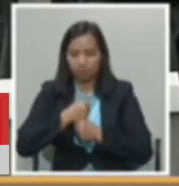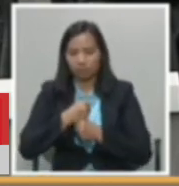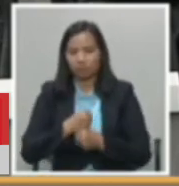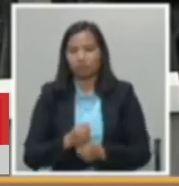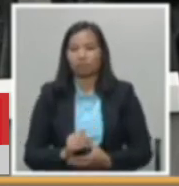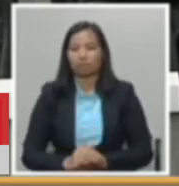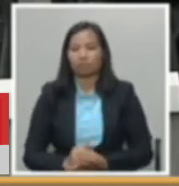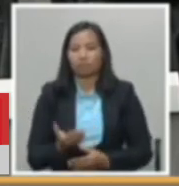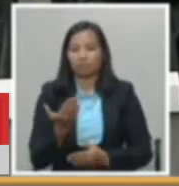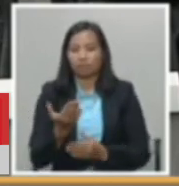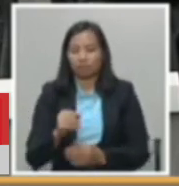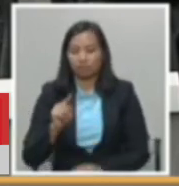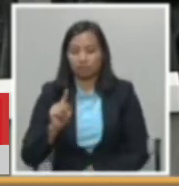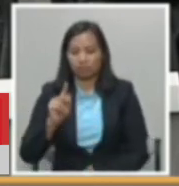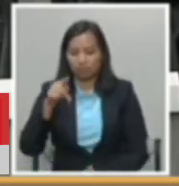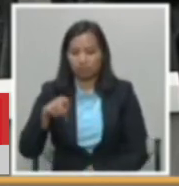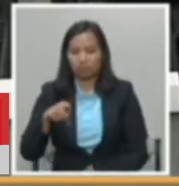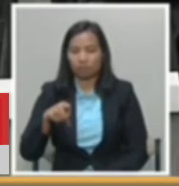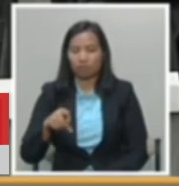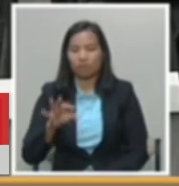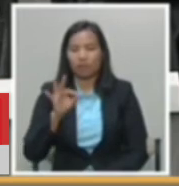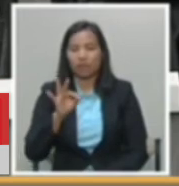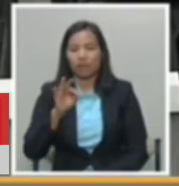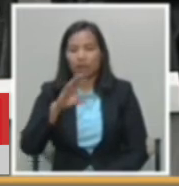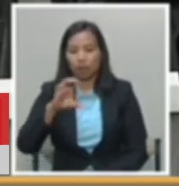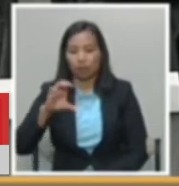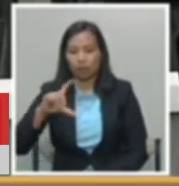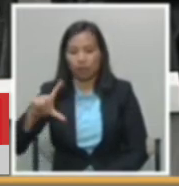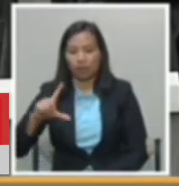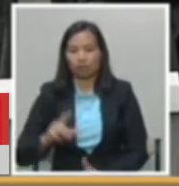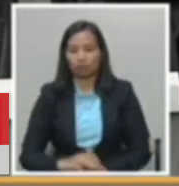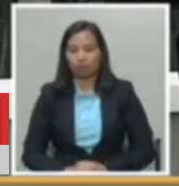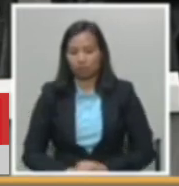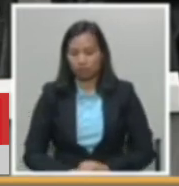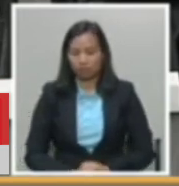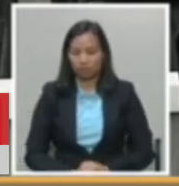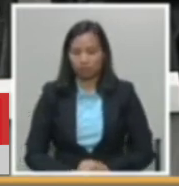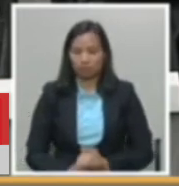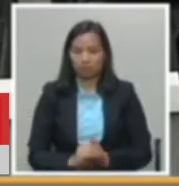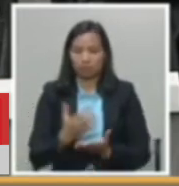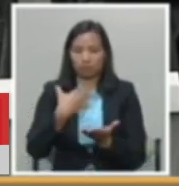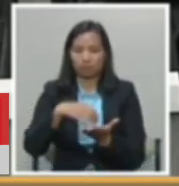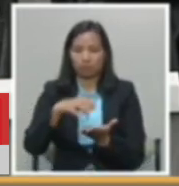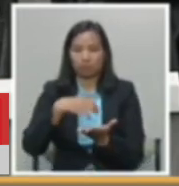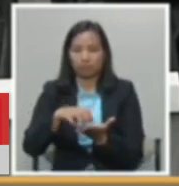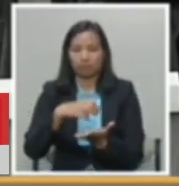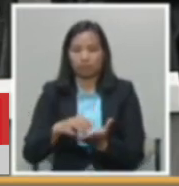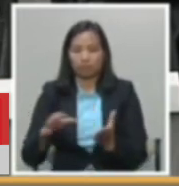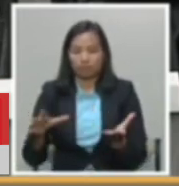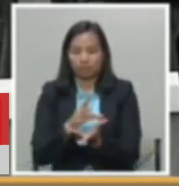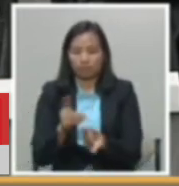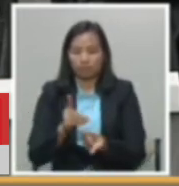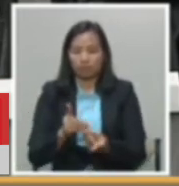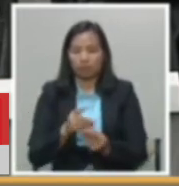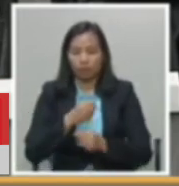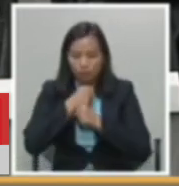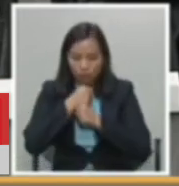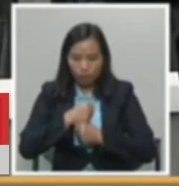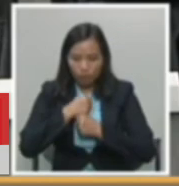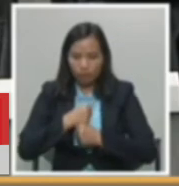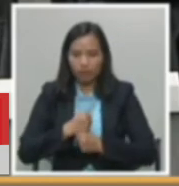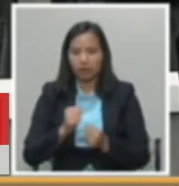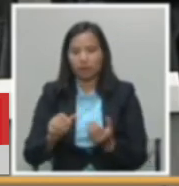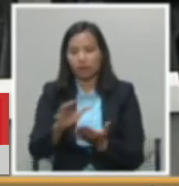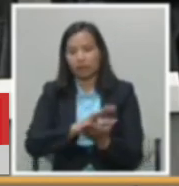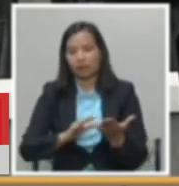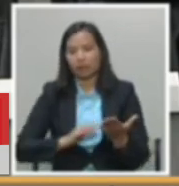ไม่ถึง 1,000 นะครับประมาณ900กว่าล้านบาทต้องเรียนว่าขณะนี้สังคมผู้สูงอายุเป็นเรื่องที่ทุกประเทศก